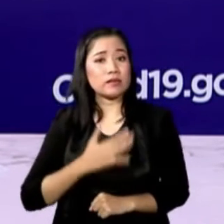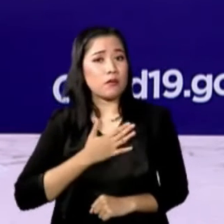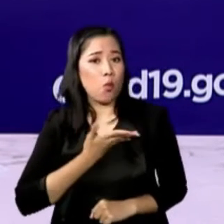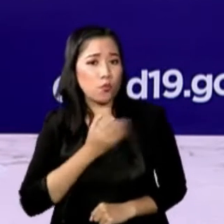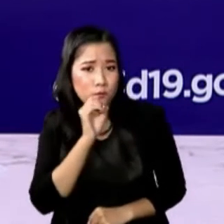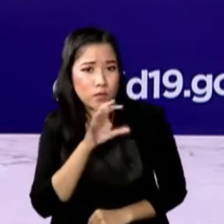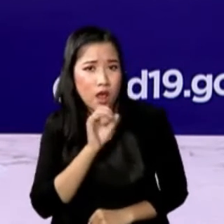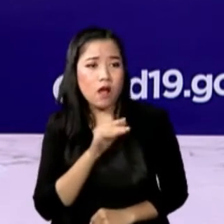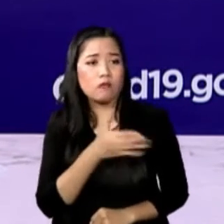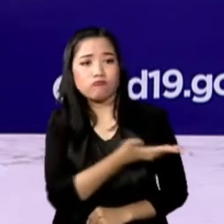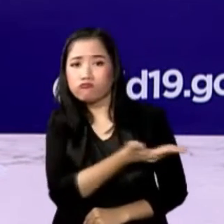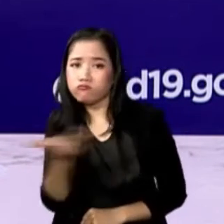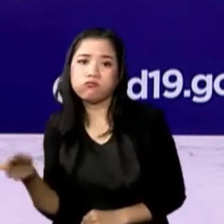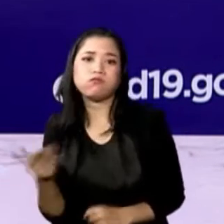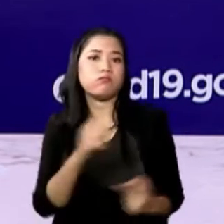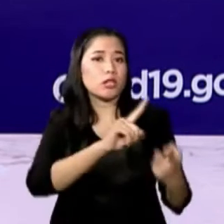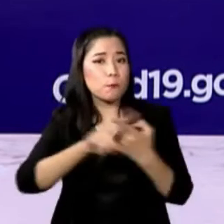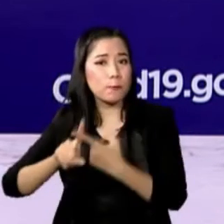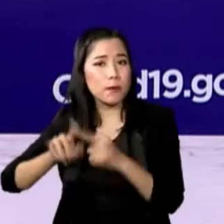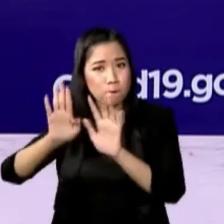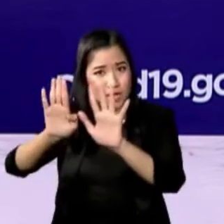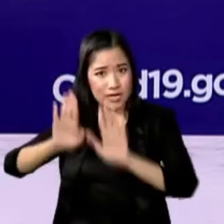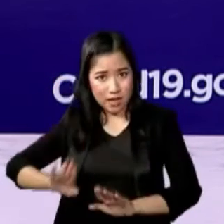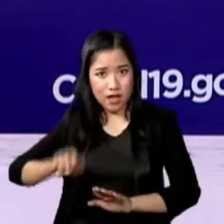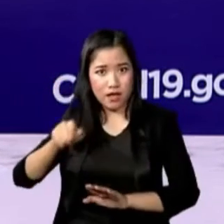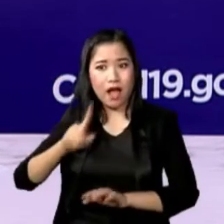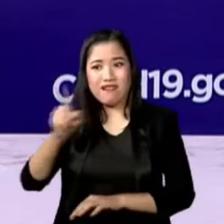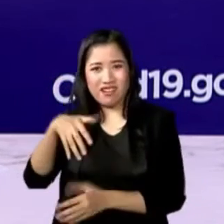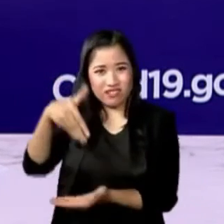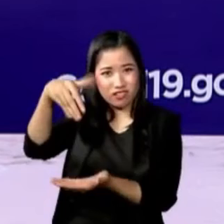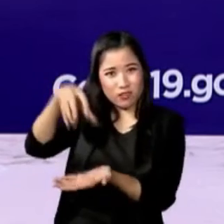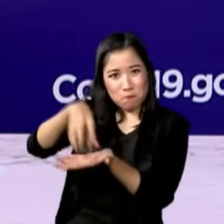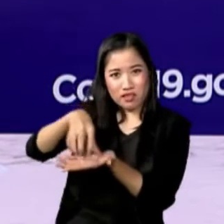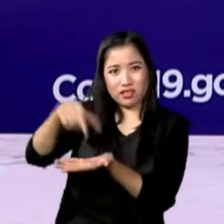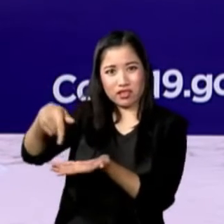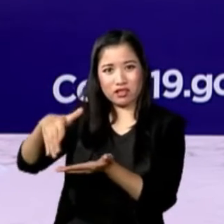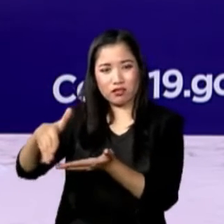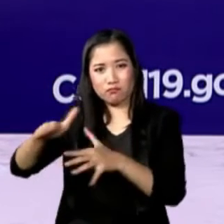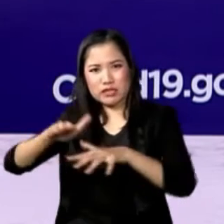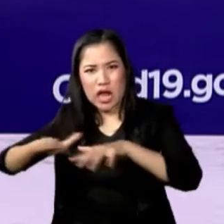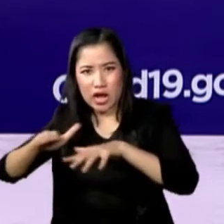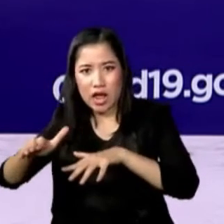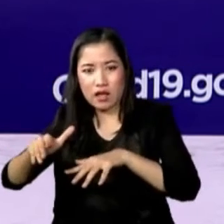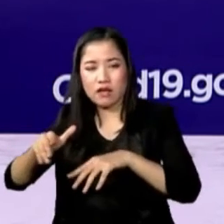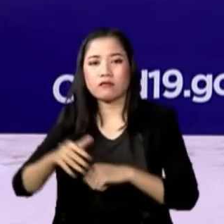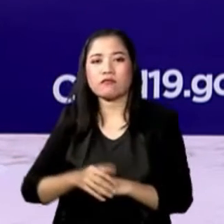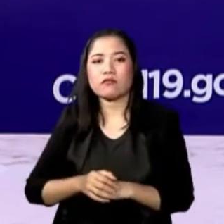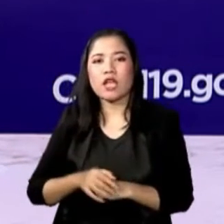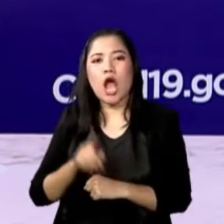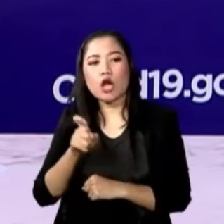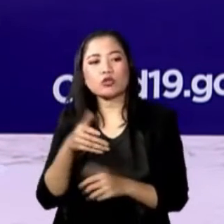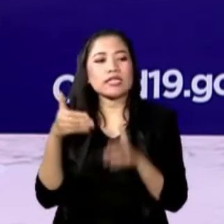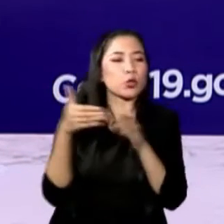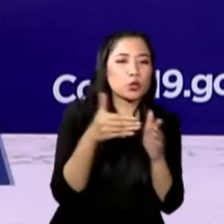menyampaikan pesan teruntuk rekan-rekan media yang berada di lokasi bencana agar konsisten